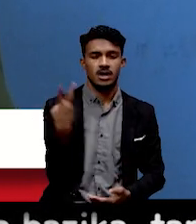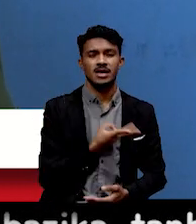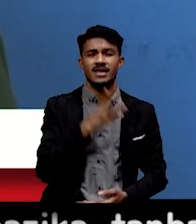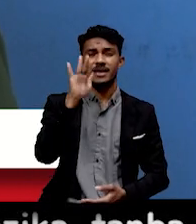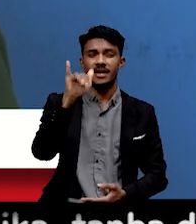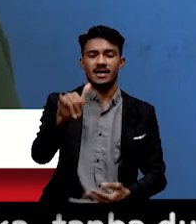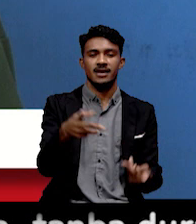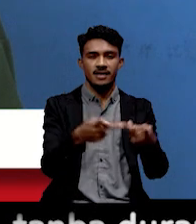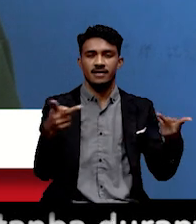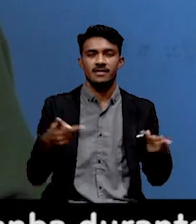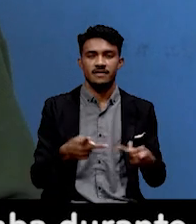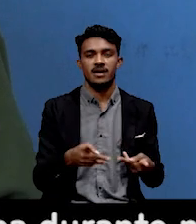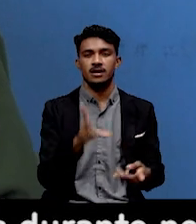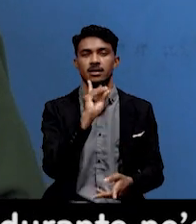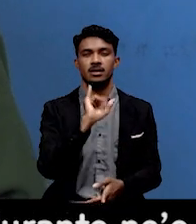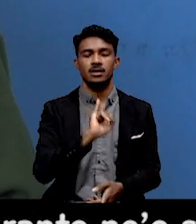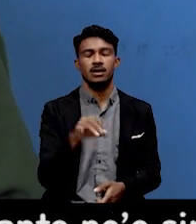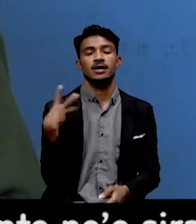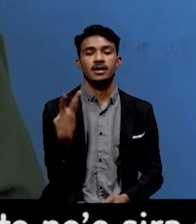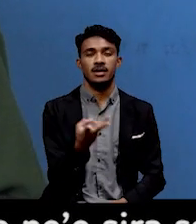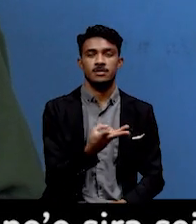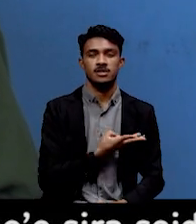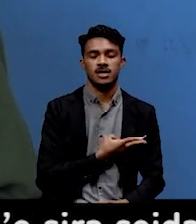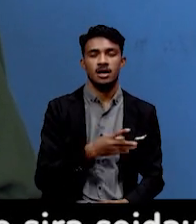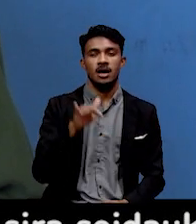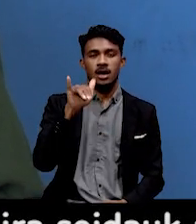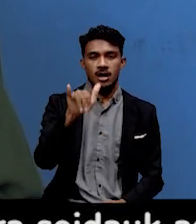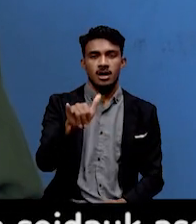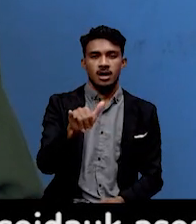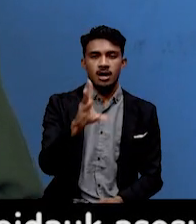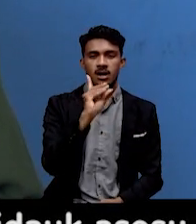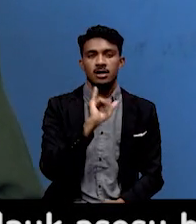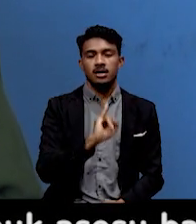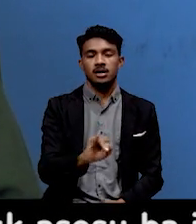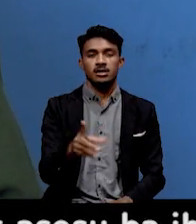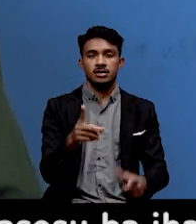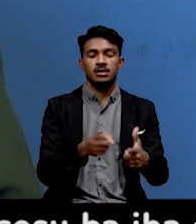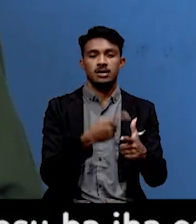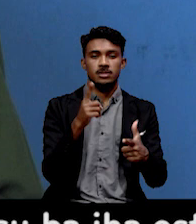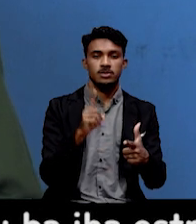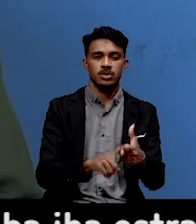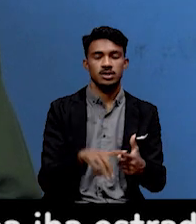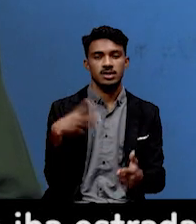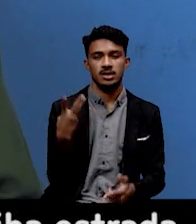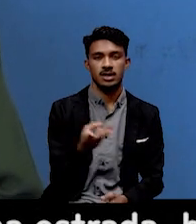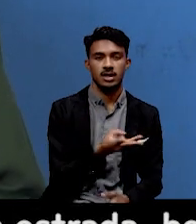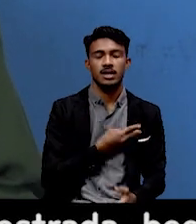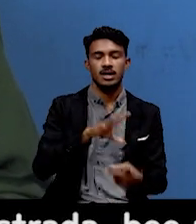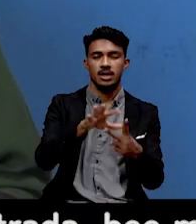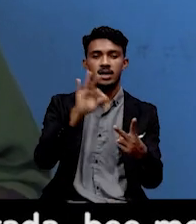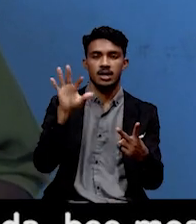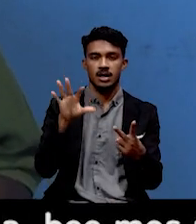sidade dili ne. Ita mas hela ia sidade dili, i depois hili malumos ia sidade dili nyalaran. Atau